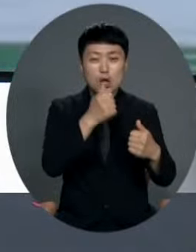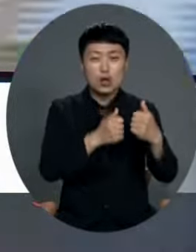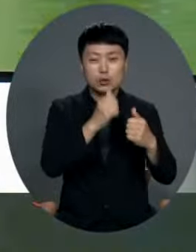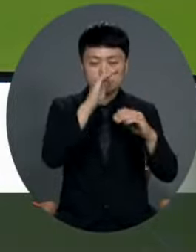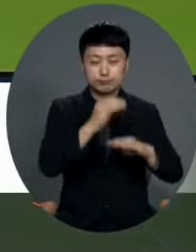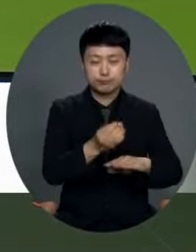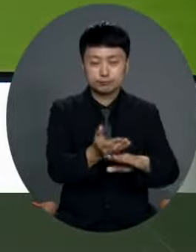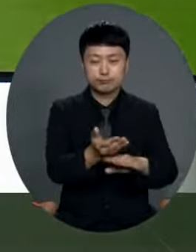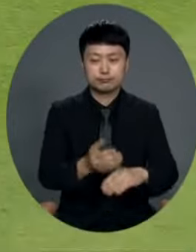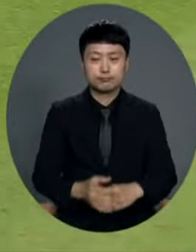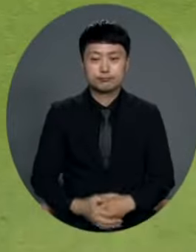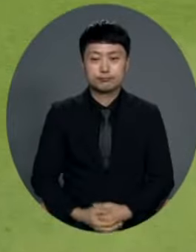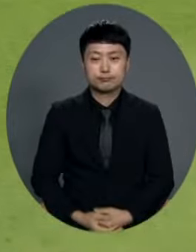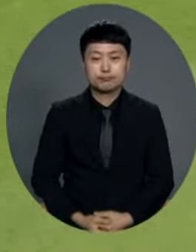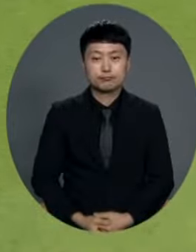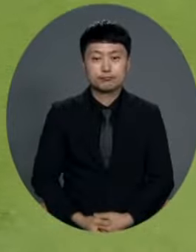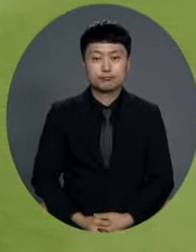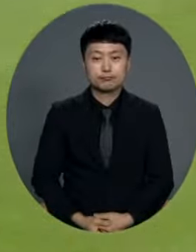짚어보겠습니다.